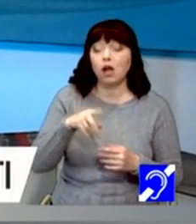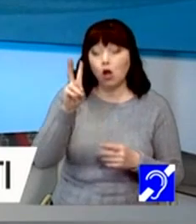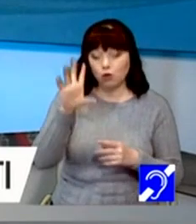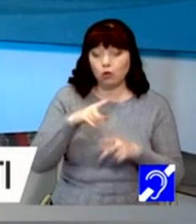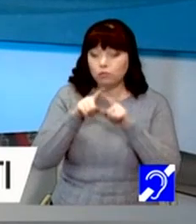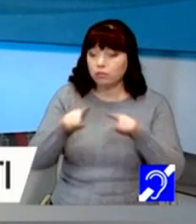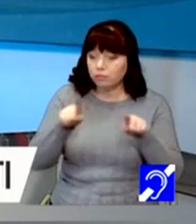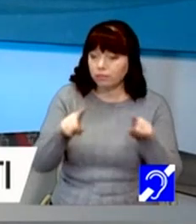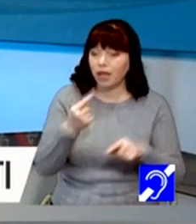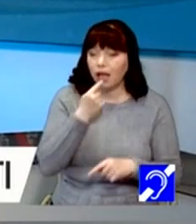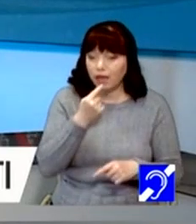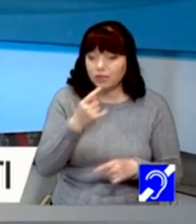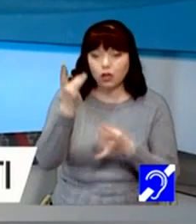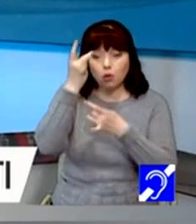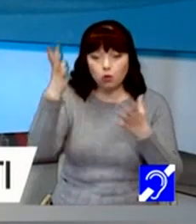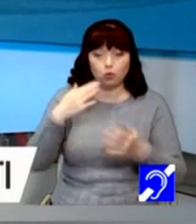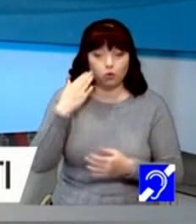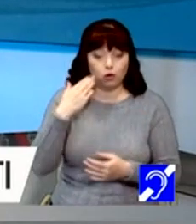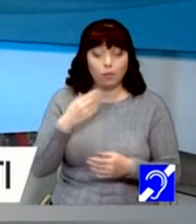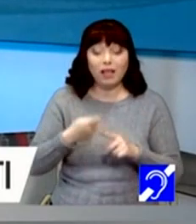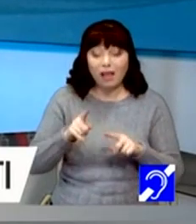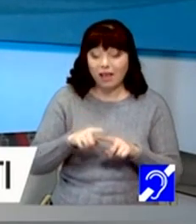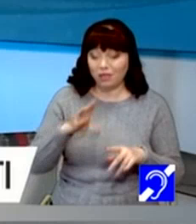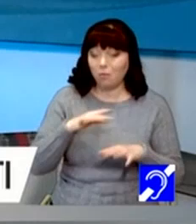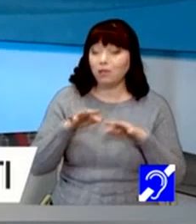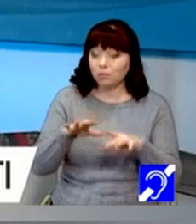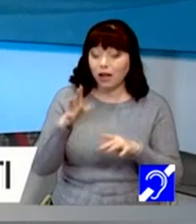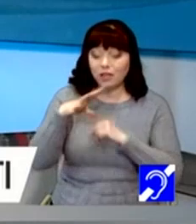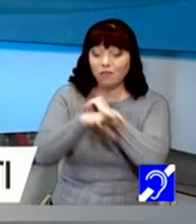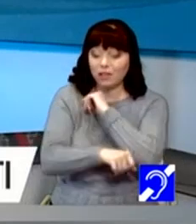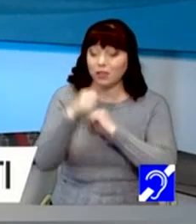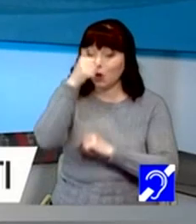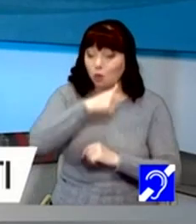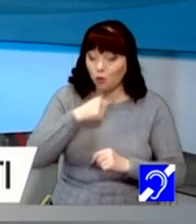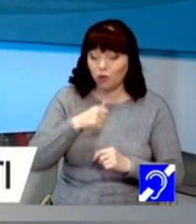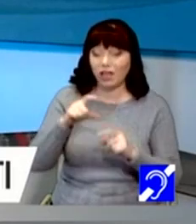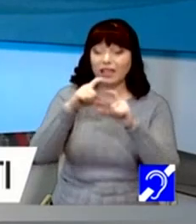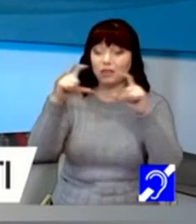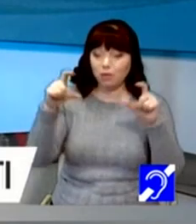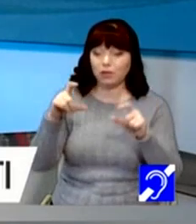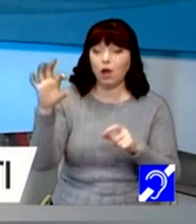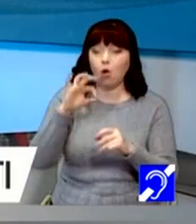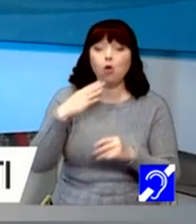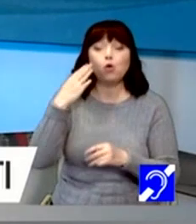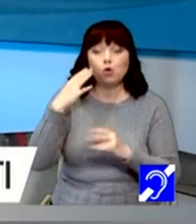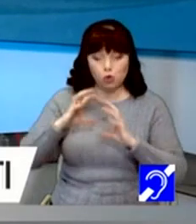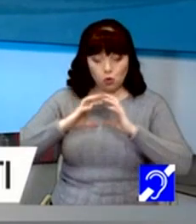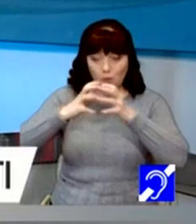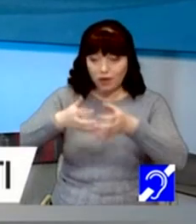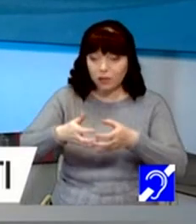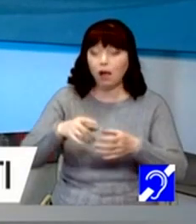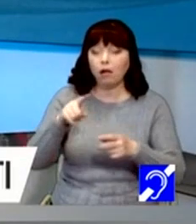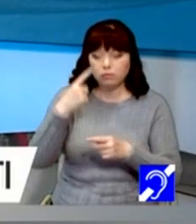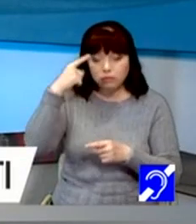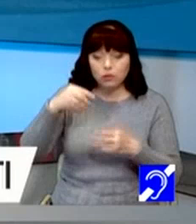identității românești evenimentul a avut loc după ce la sfârșitul anului trecut departamentul pentru românii de pretutindeni inițiat mai